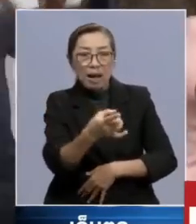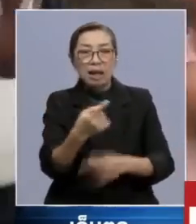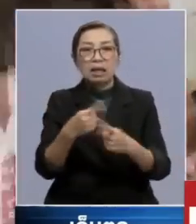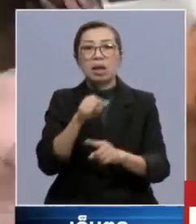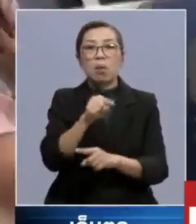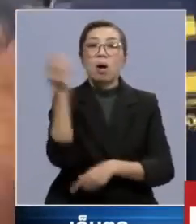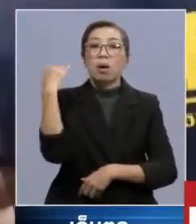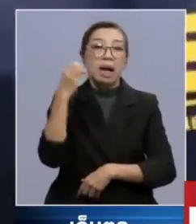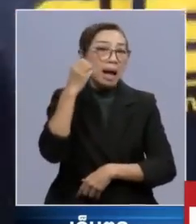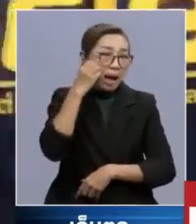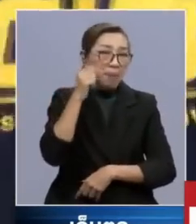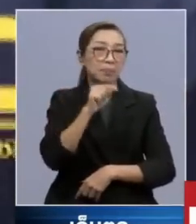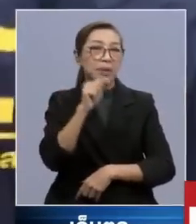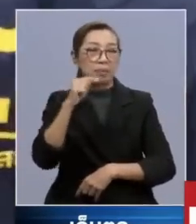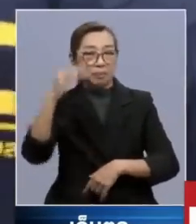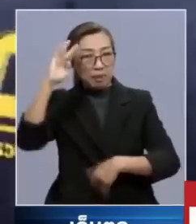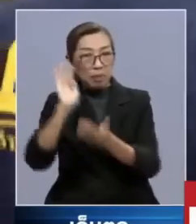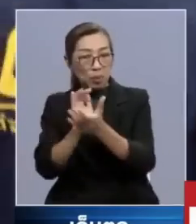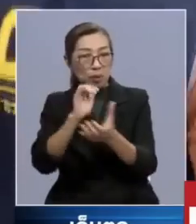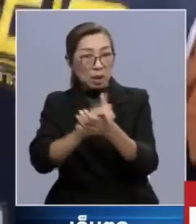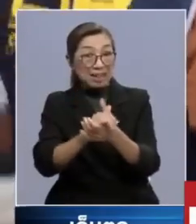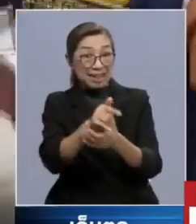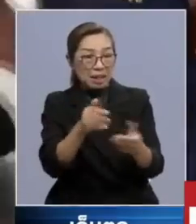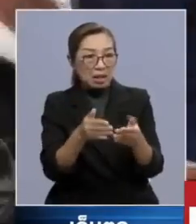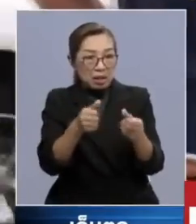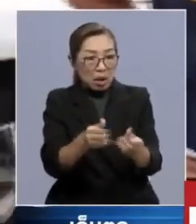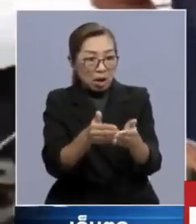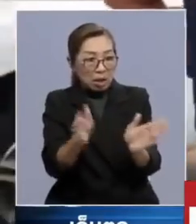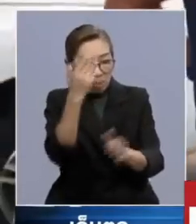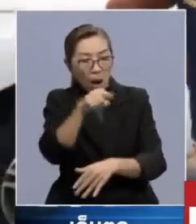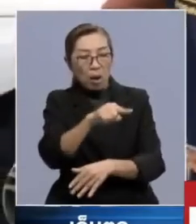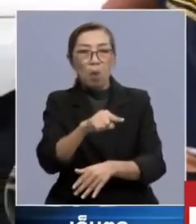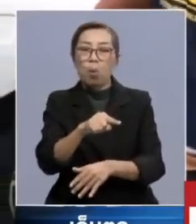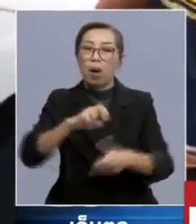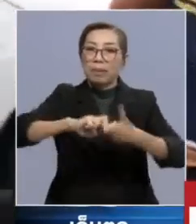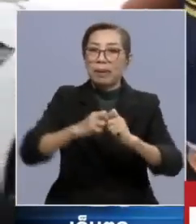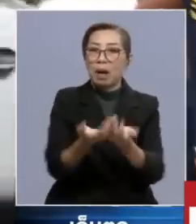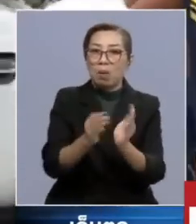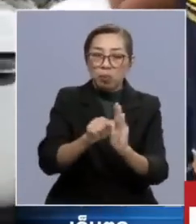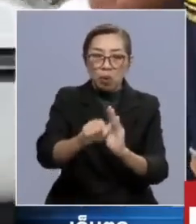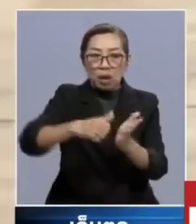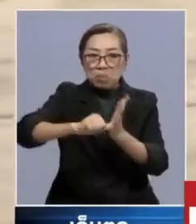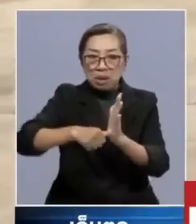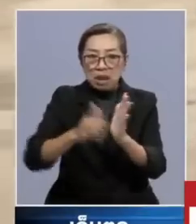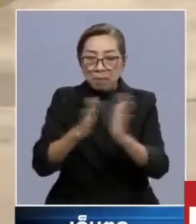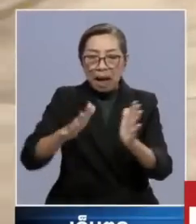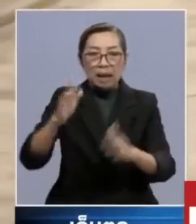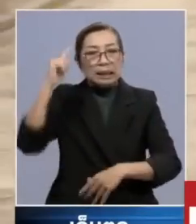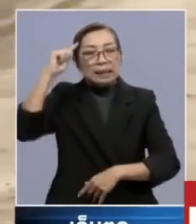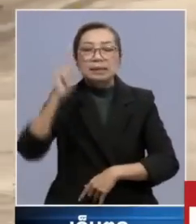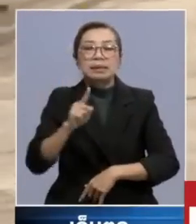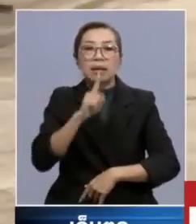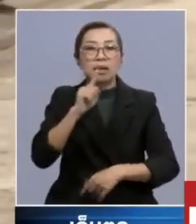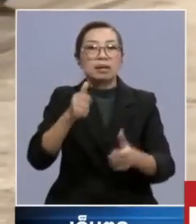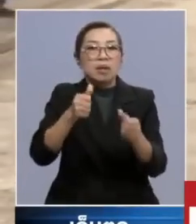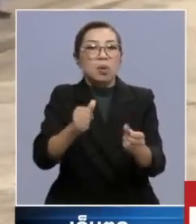เงินแล้วก็เรื่องของครอบครัวที่ต้องหย่ากันเพราะว่ามีหนี้สินค่อนข้างเยอะจึงเกรงว่าจะถูกฟ้องร้องส่วนเรื่องของการออ